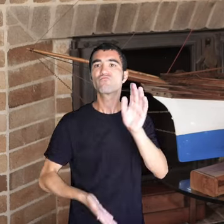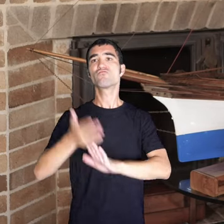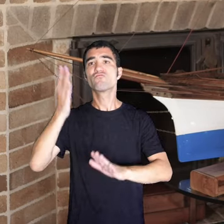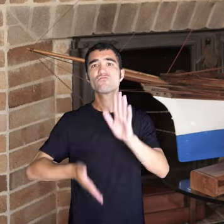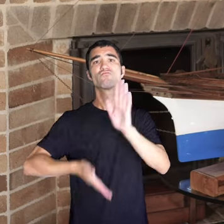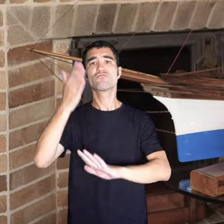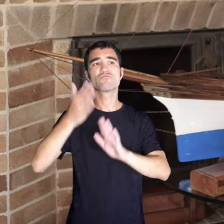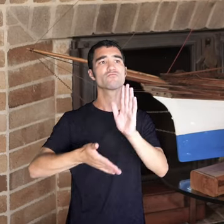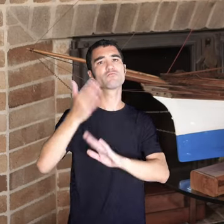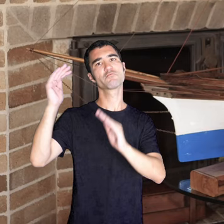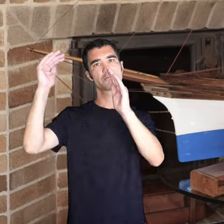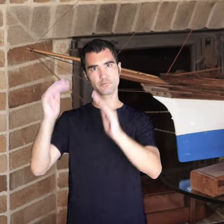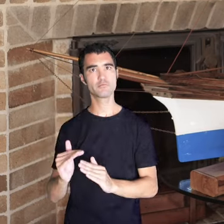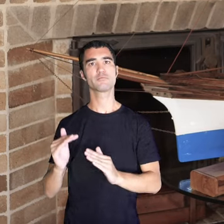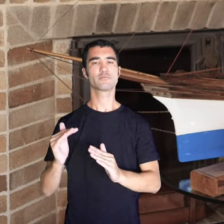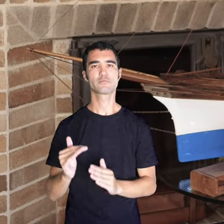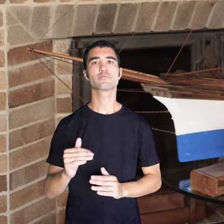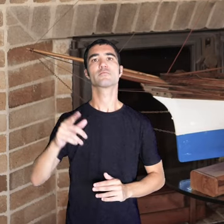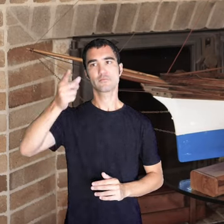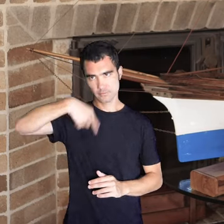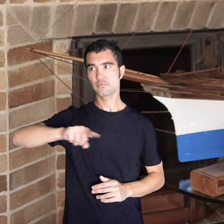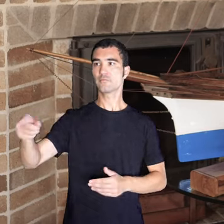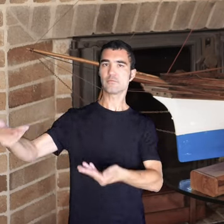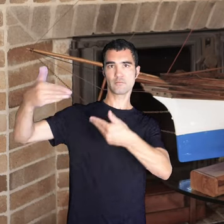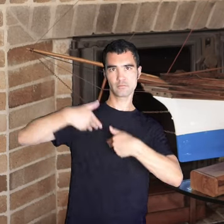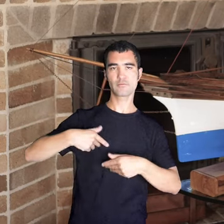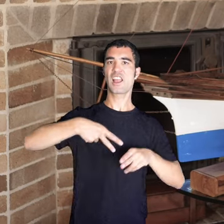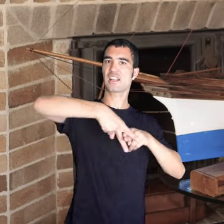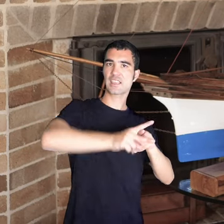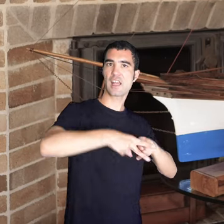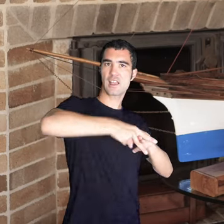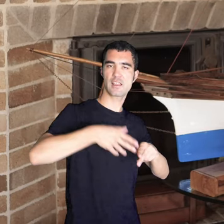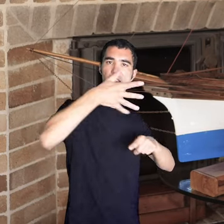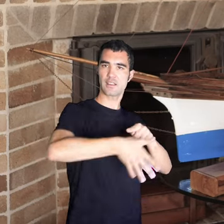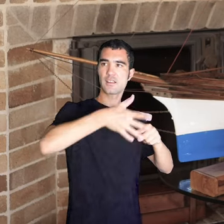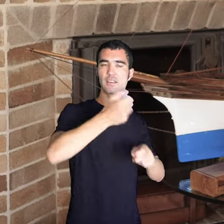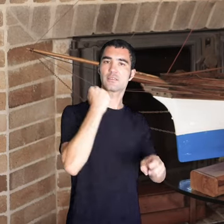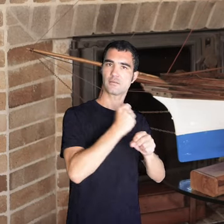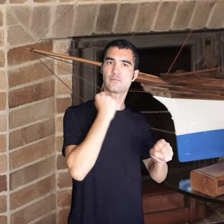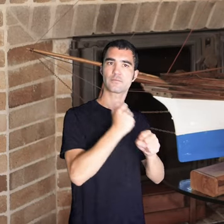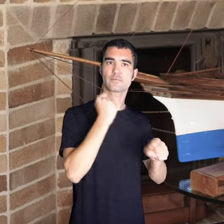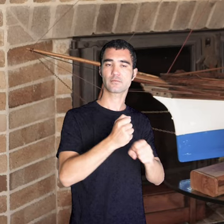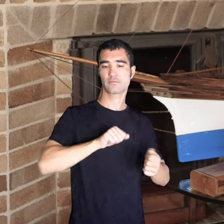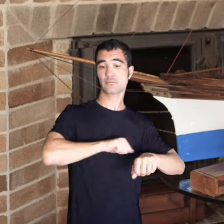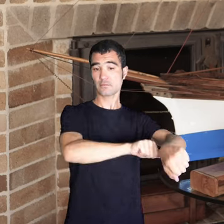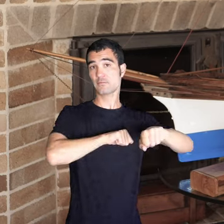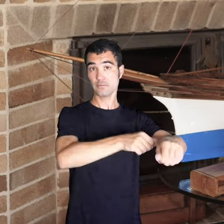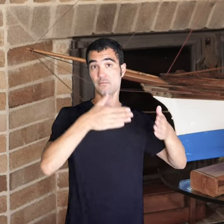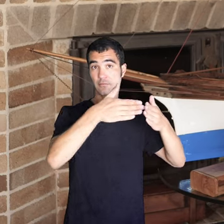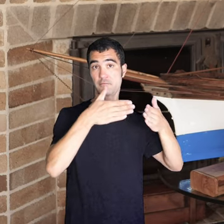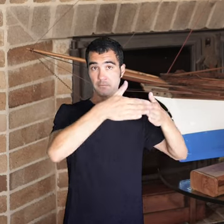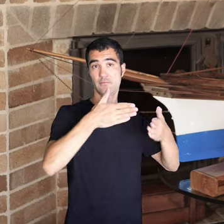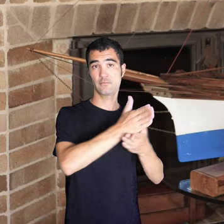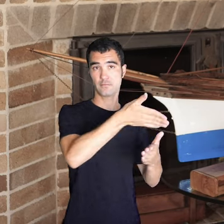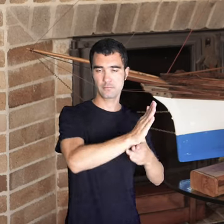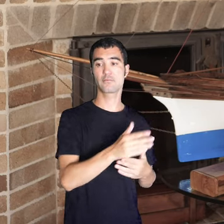tanta... I mos ajudava, també estava en altres en el taller, fent feina de mestre d'això. I